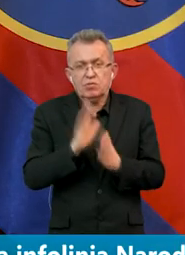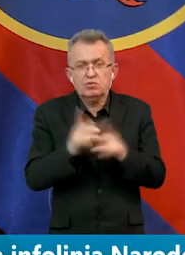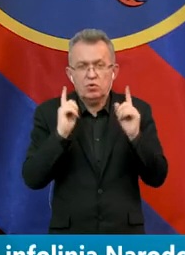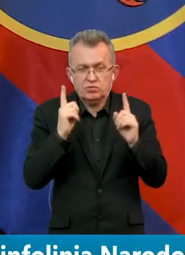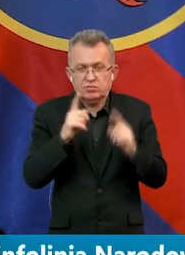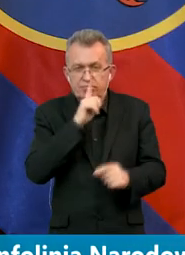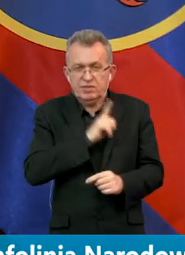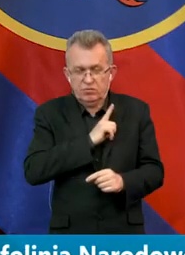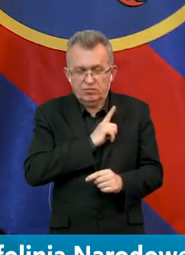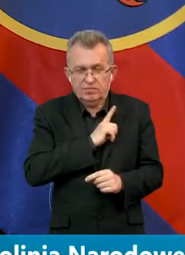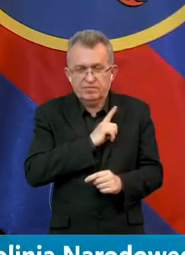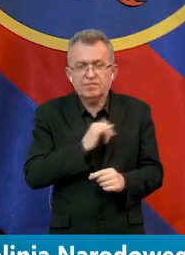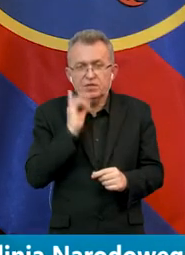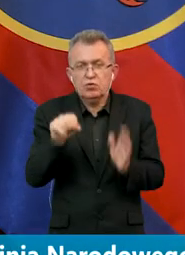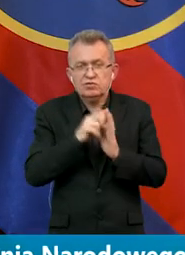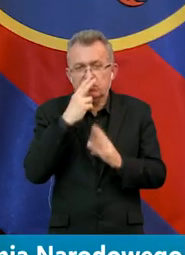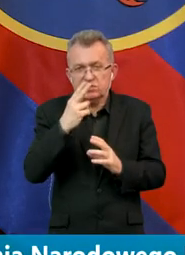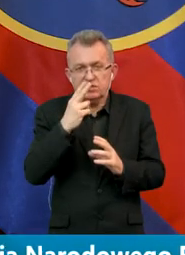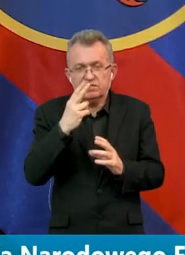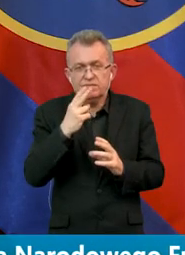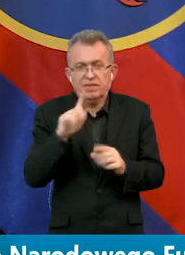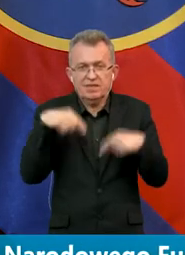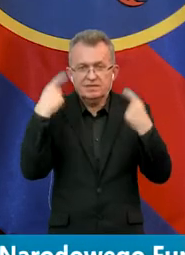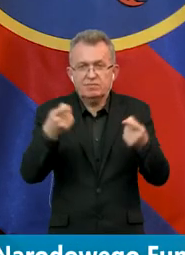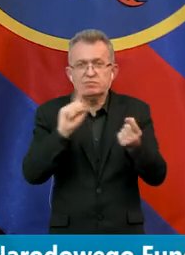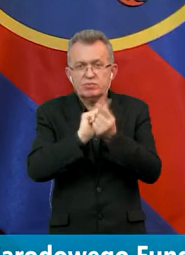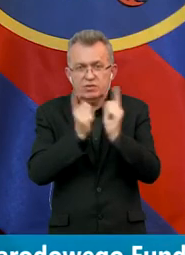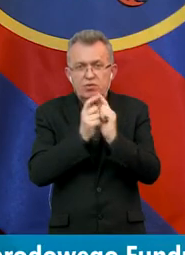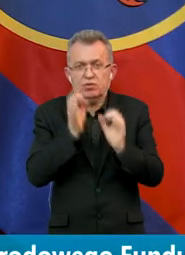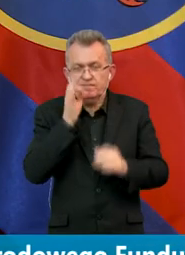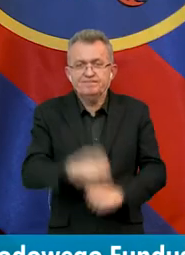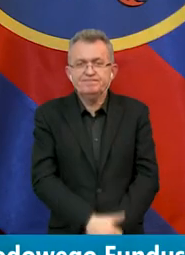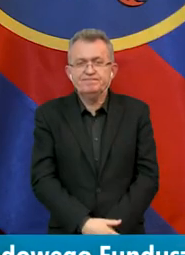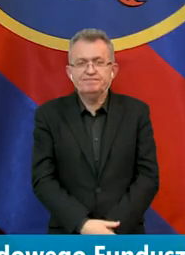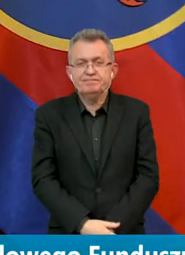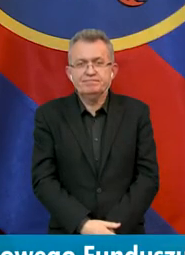bądźcie ostrożni, pilnujcie się i do zobaczenia przy następnym spotkaniu. Wszystkiego dobrego.